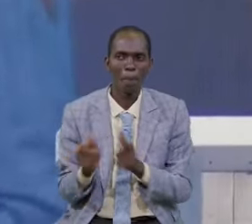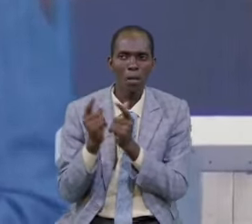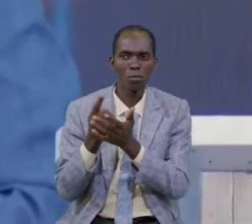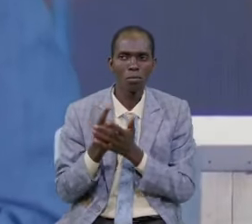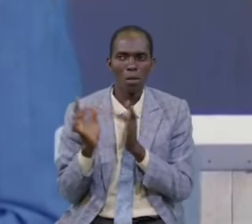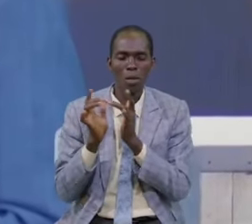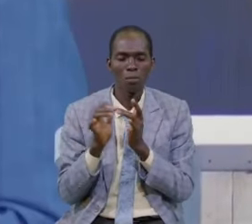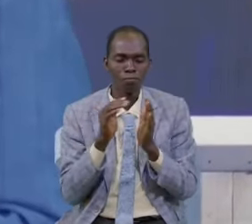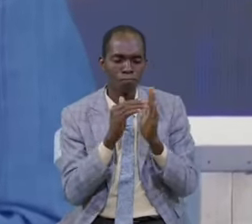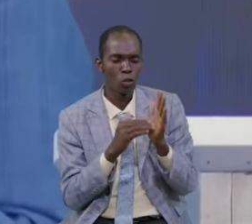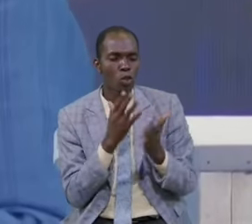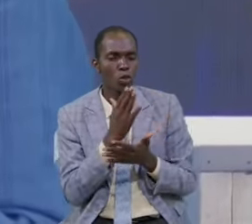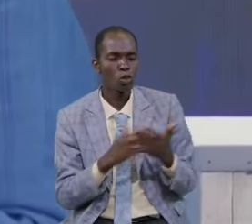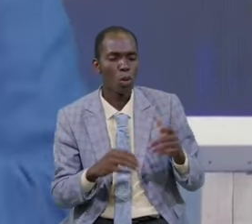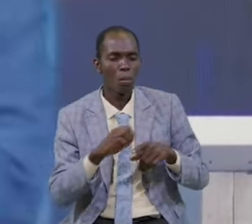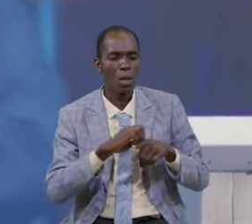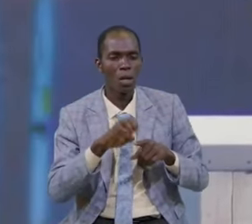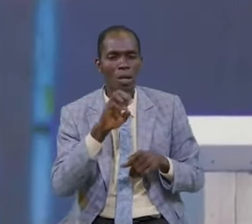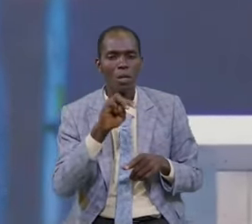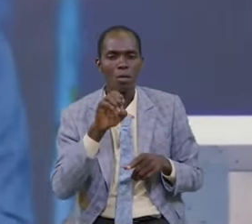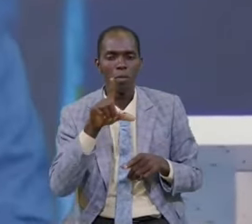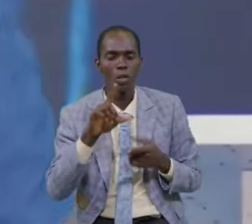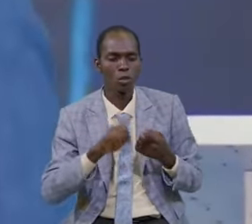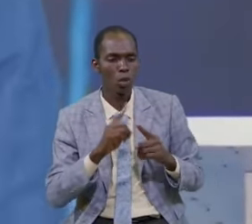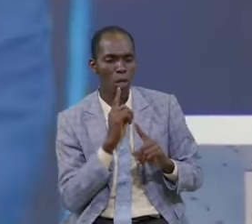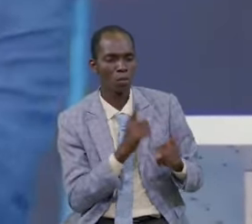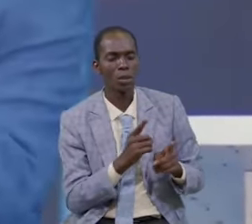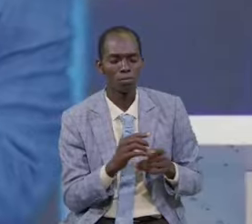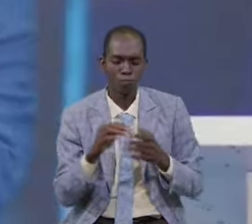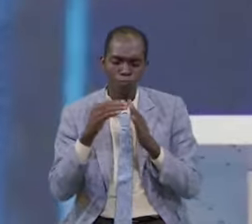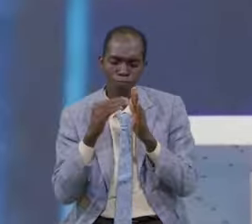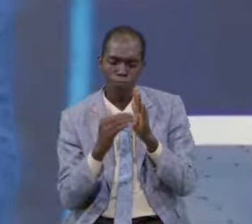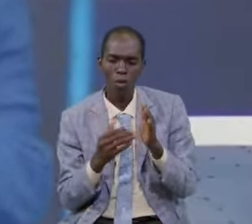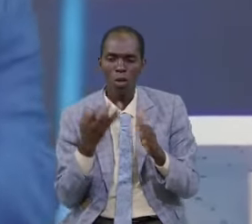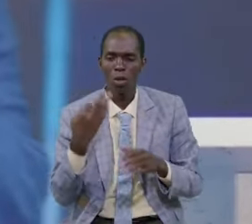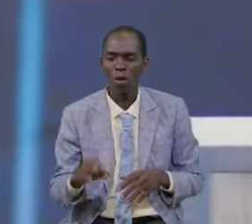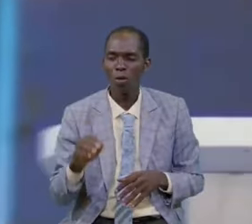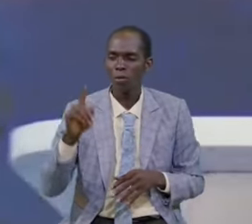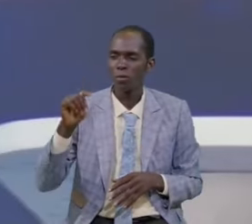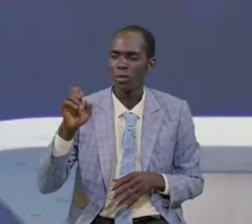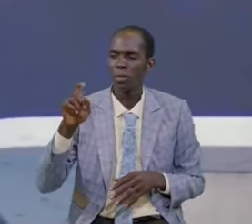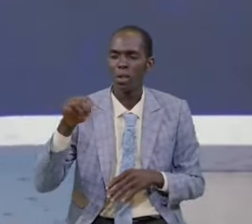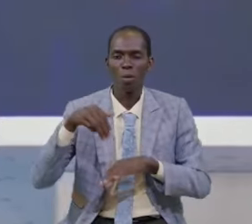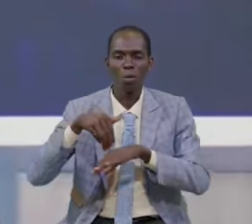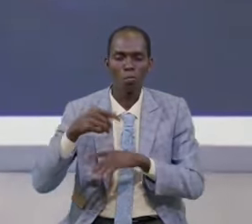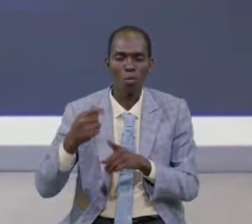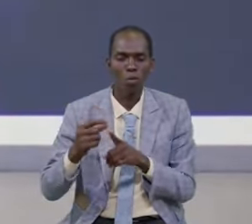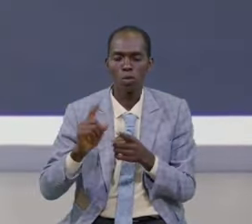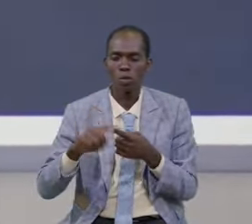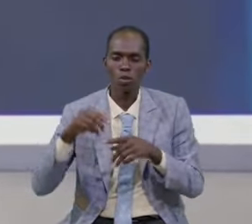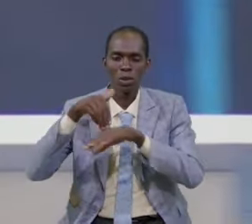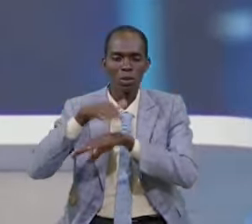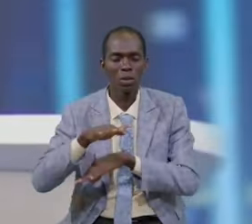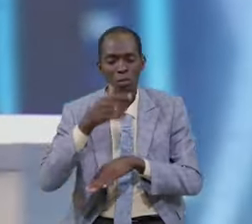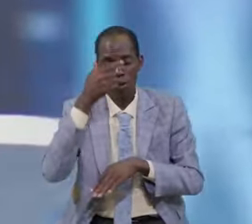répondre. La liste des messages à envoyer. La liste des choses que vous devez faire. Parce que ce jour-là,